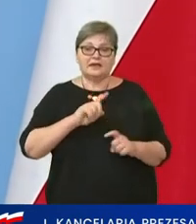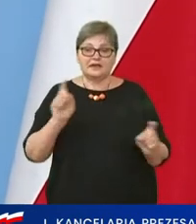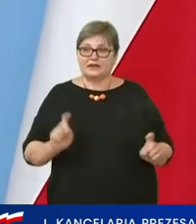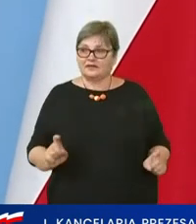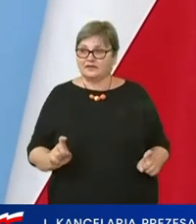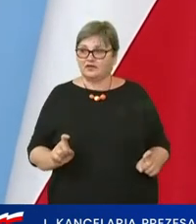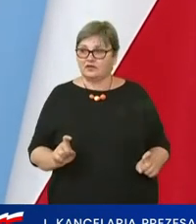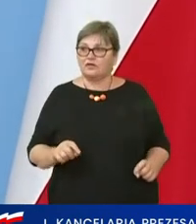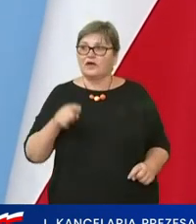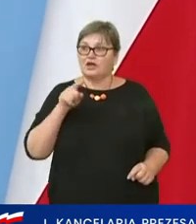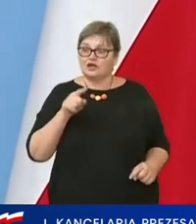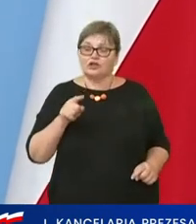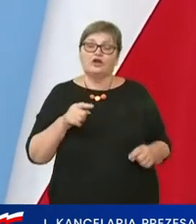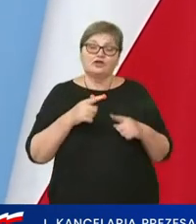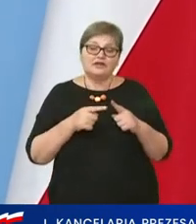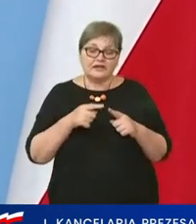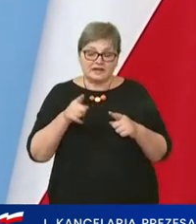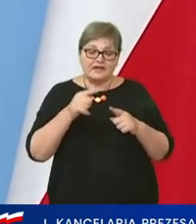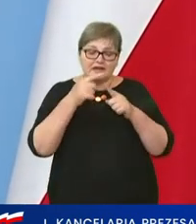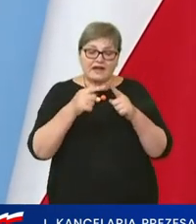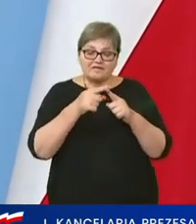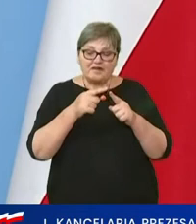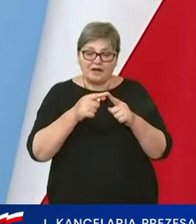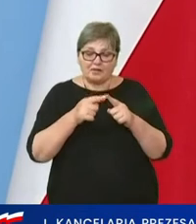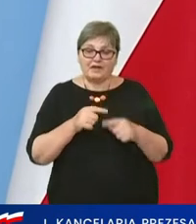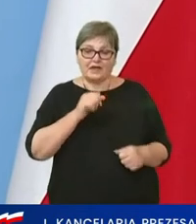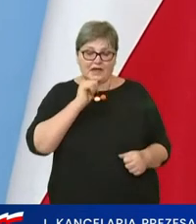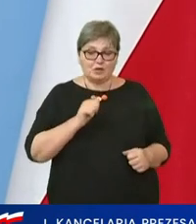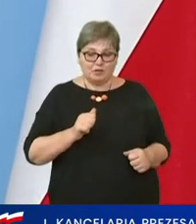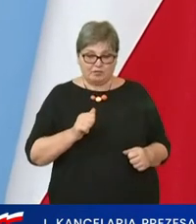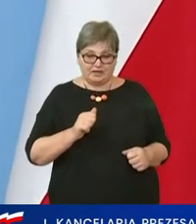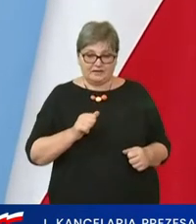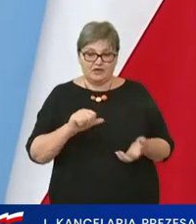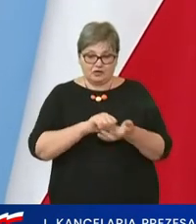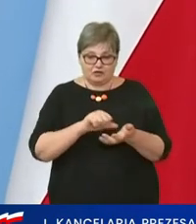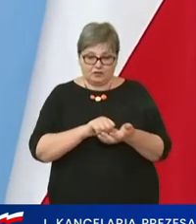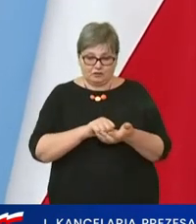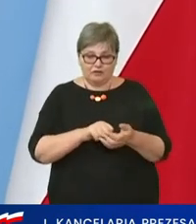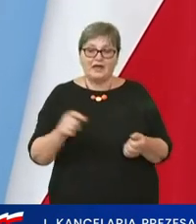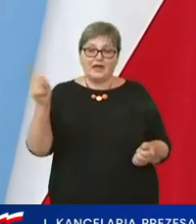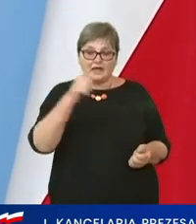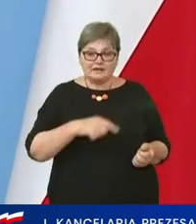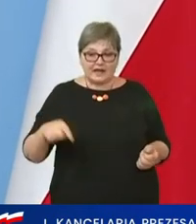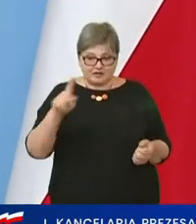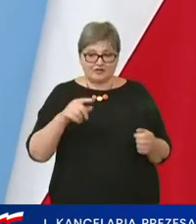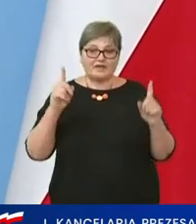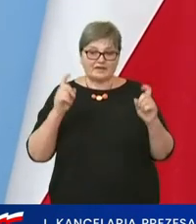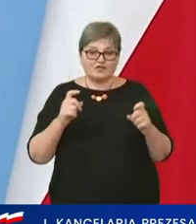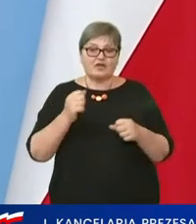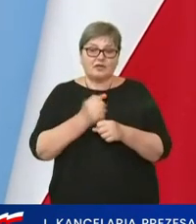właśnie ten wycinek europejskich środków ale także budżet państwa tarcza antykryzysowy ruszyła pierwszego